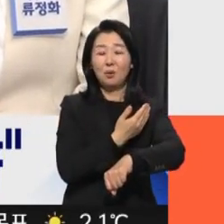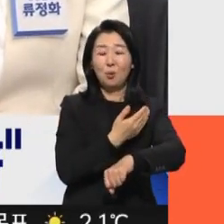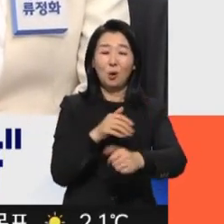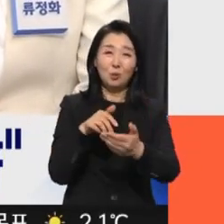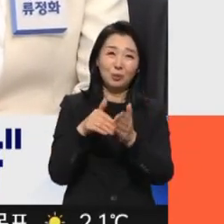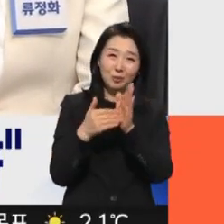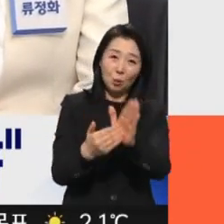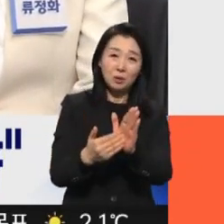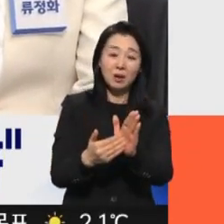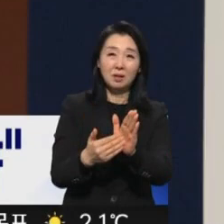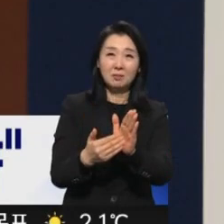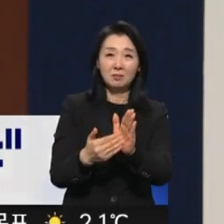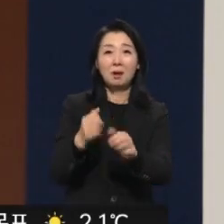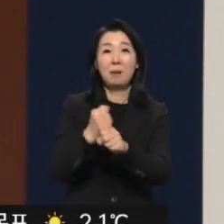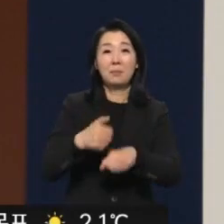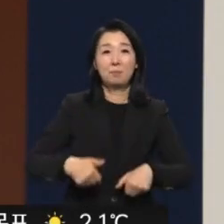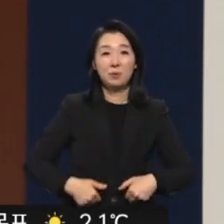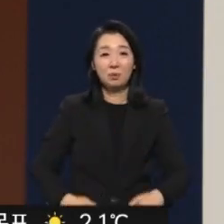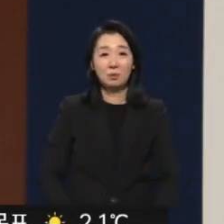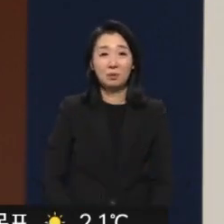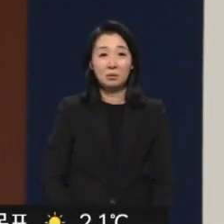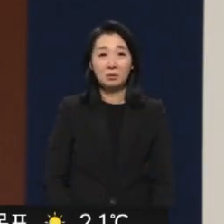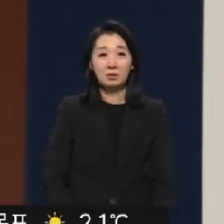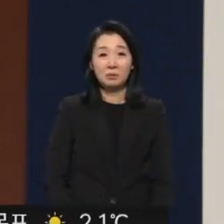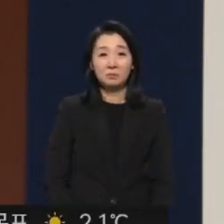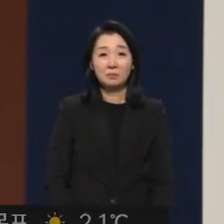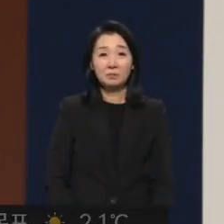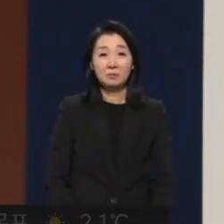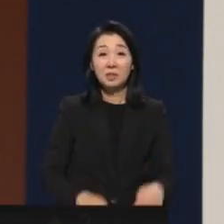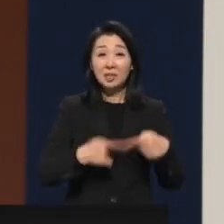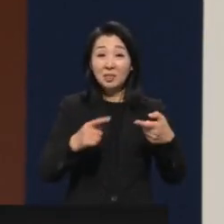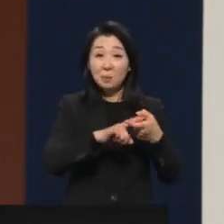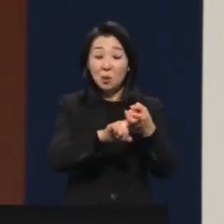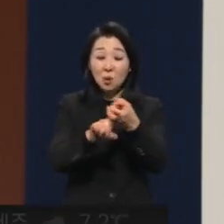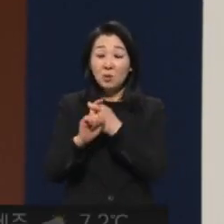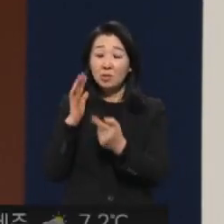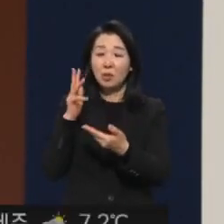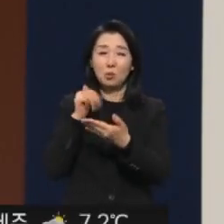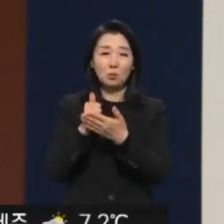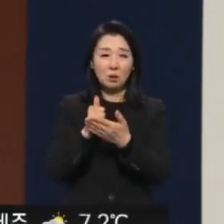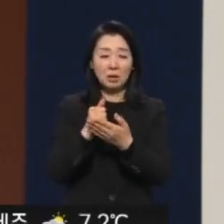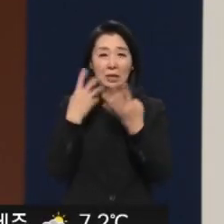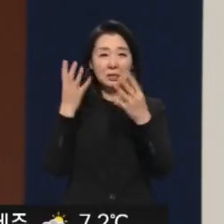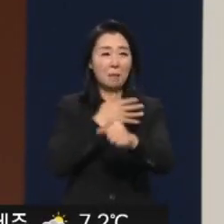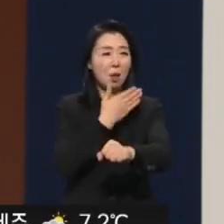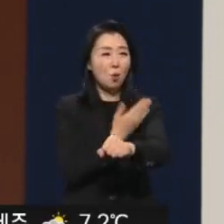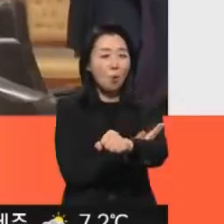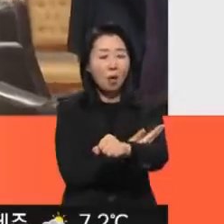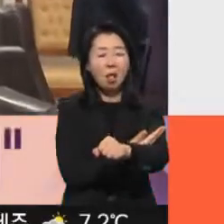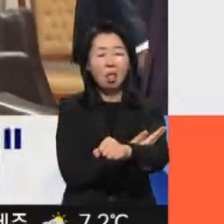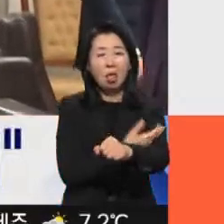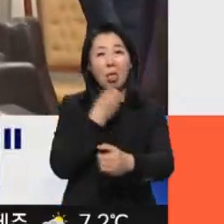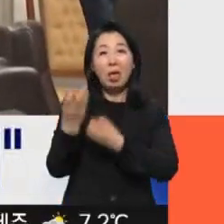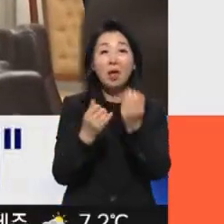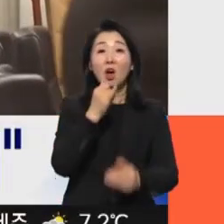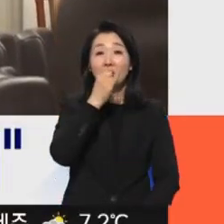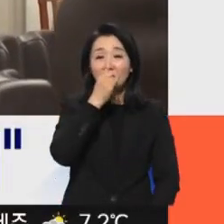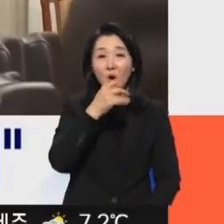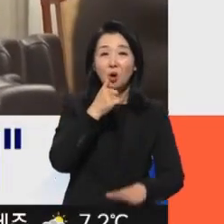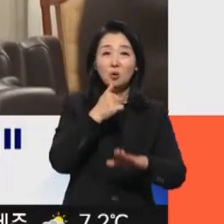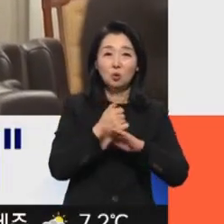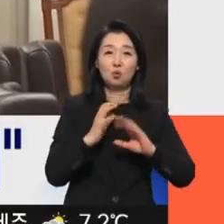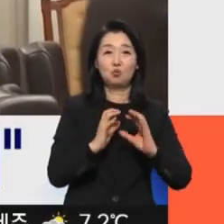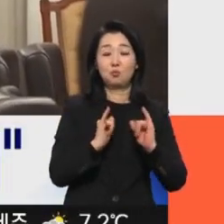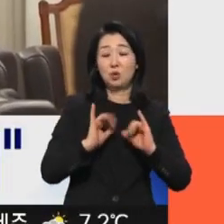한다고 강조했습니다. 네, 참여연대도 대통령이 사면권을 남용하고 있는 상황에선 국민과 국회가 나설 수밖에